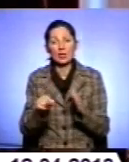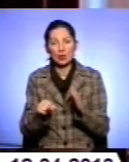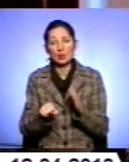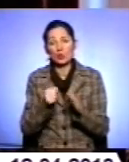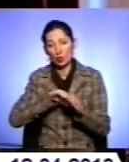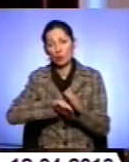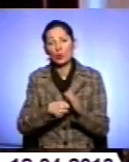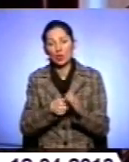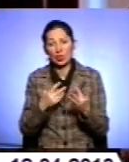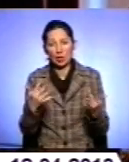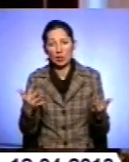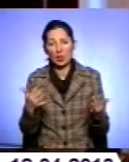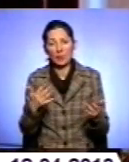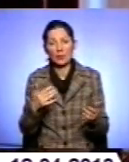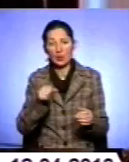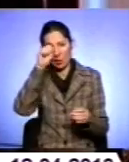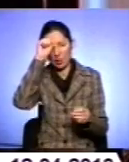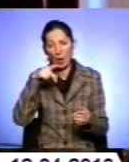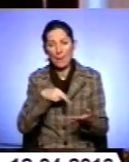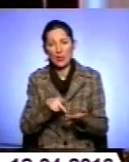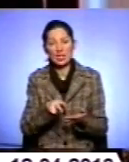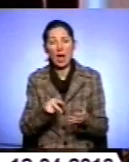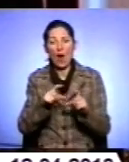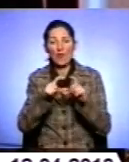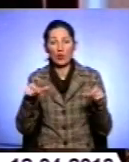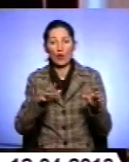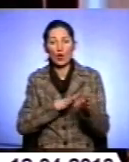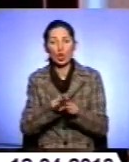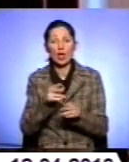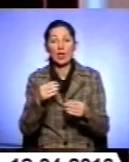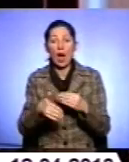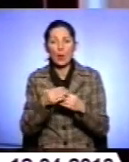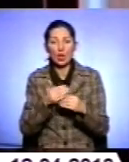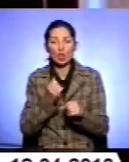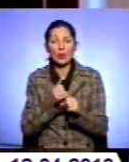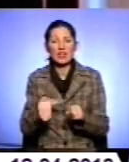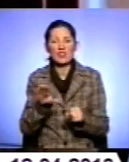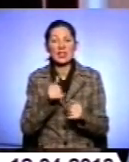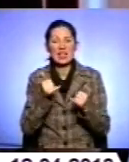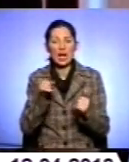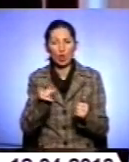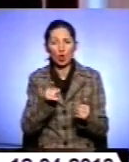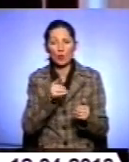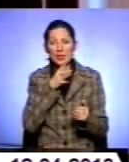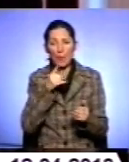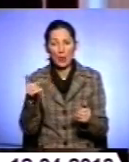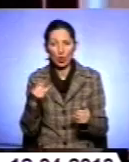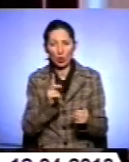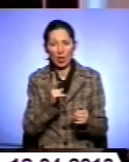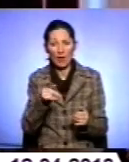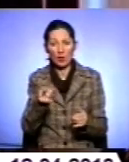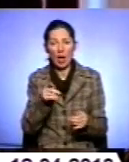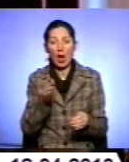і прийшла відповідно установа виконання покарань, зробити все для того, щоб за період, який вона